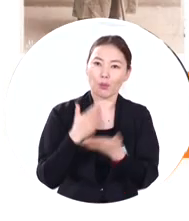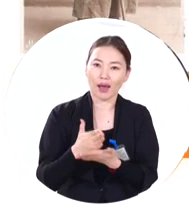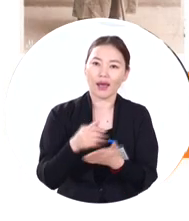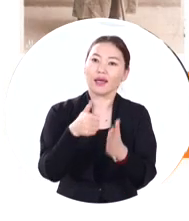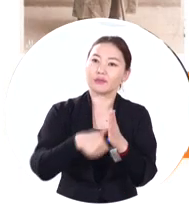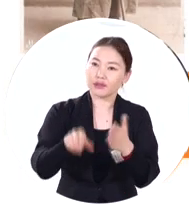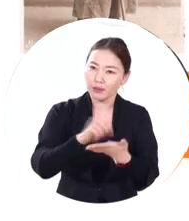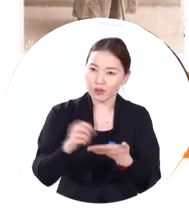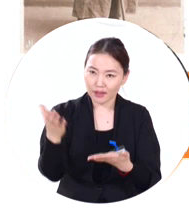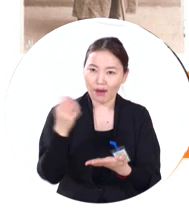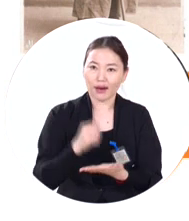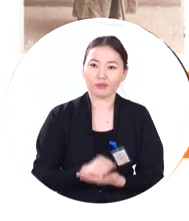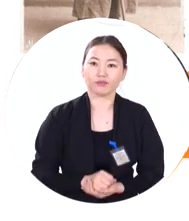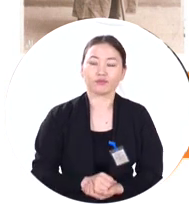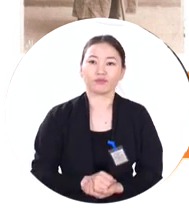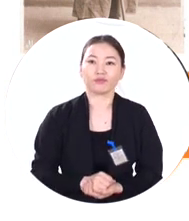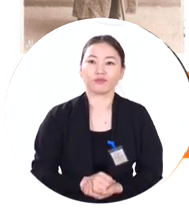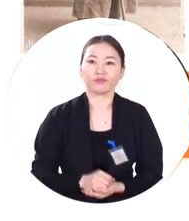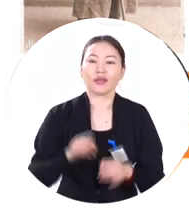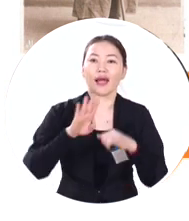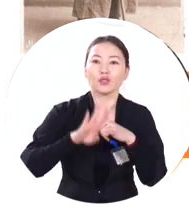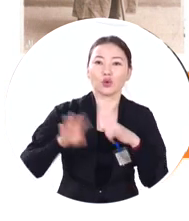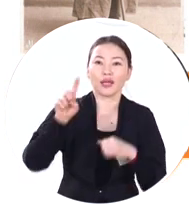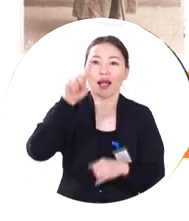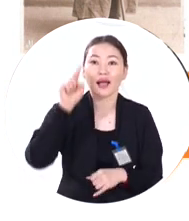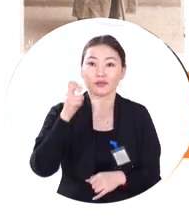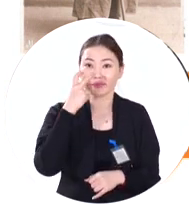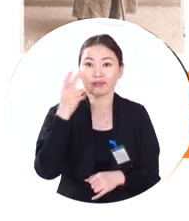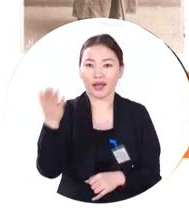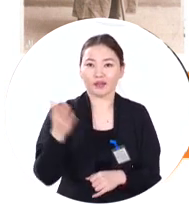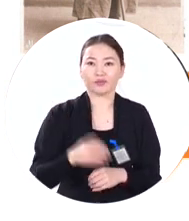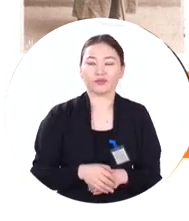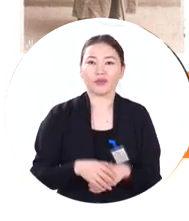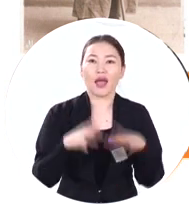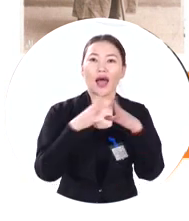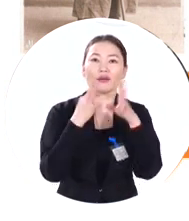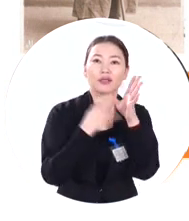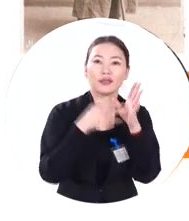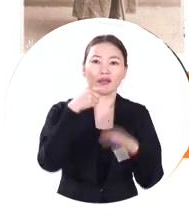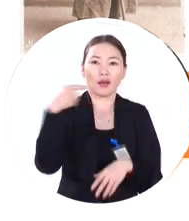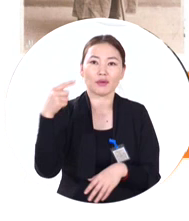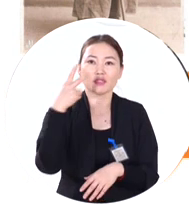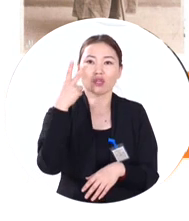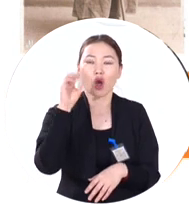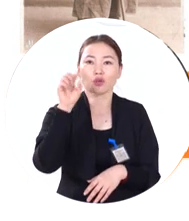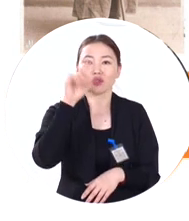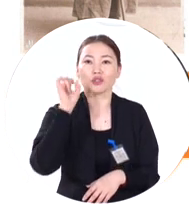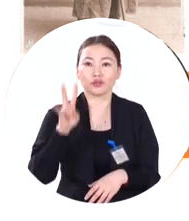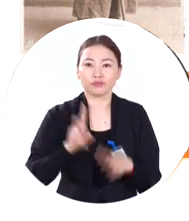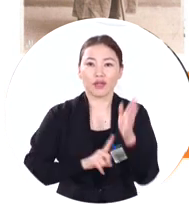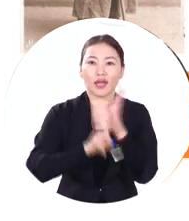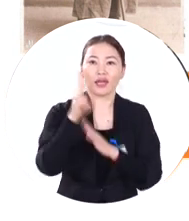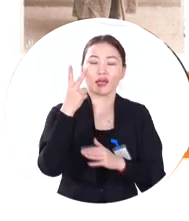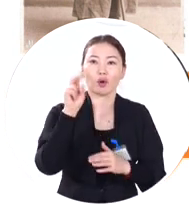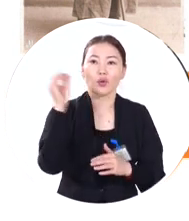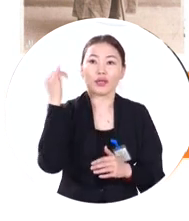За ингээд сүүлийн асуулттайгаа танилцъя. 18-аас 20 дугаар зууны ихэнх үеийн монголчуудын хувцлалтыг зурагтай нь